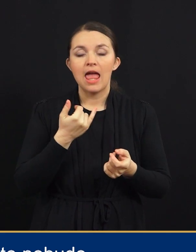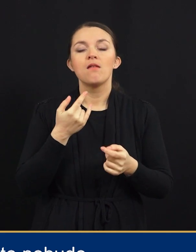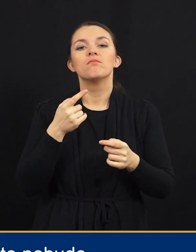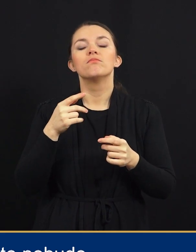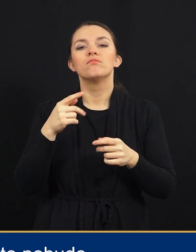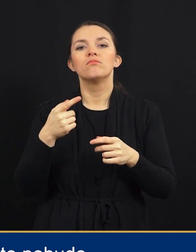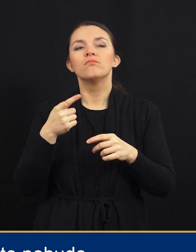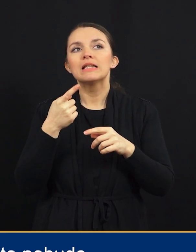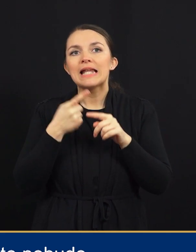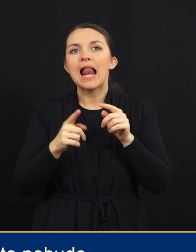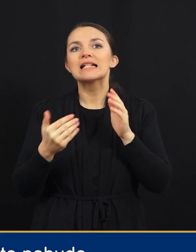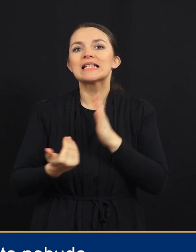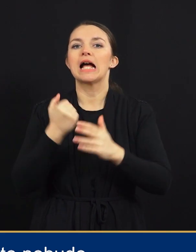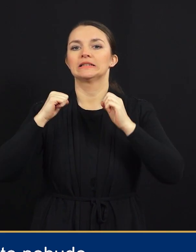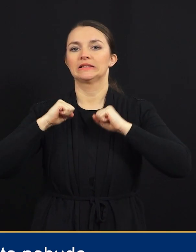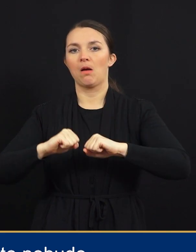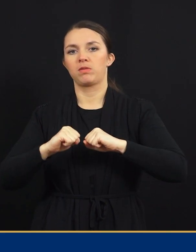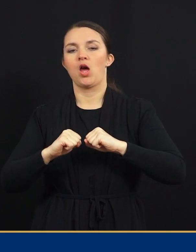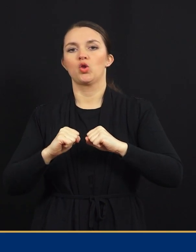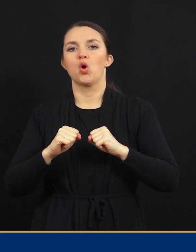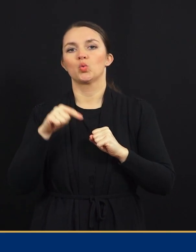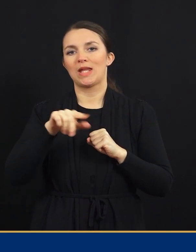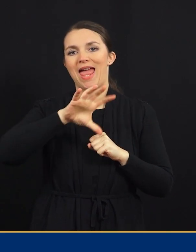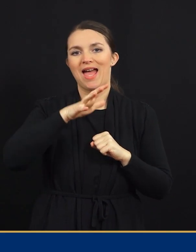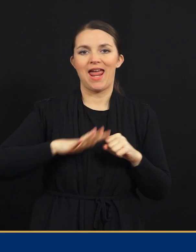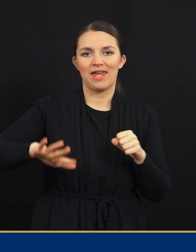dejavnik stabilnosti v tej regiji.